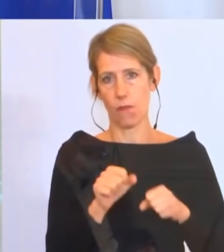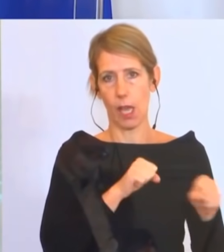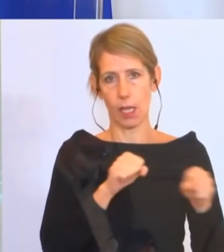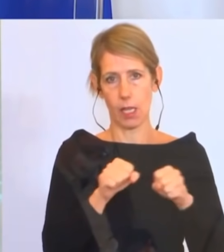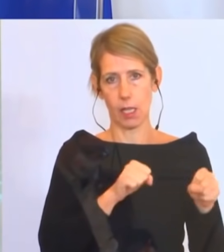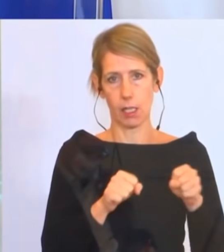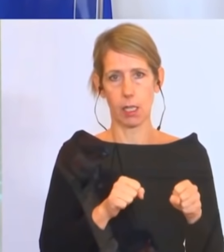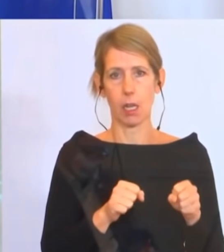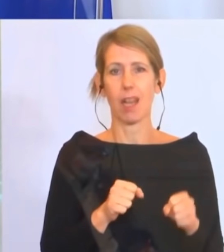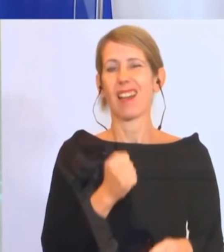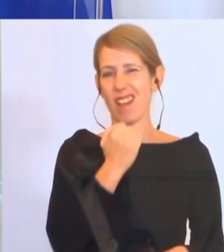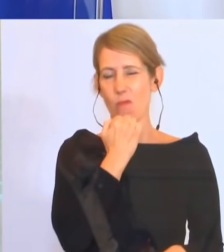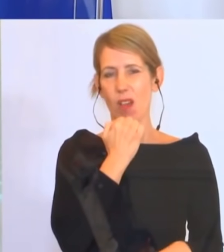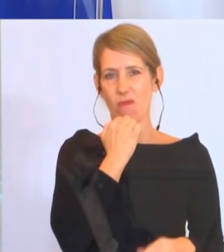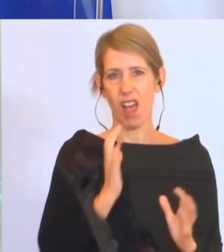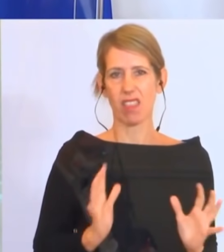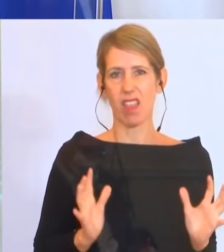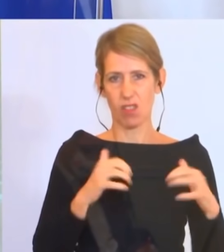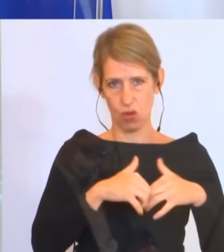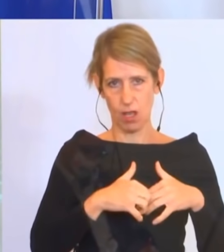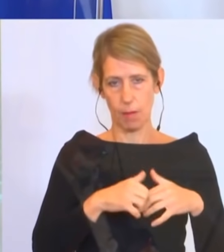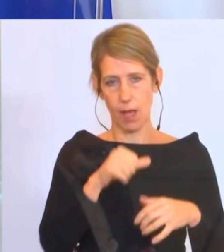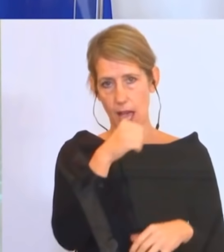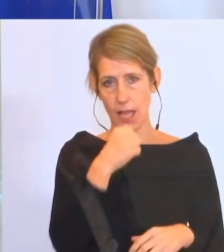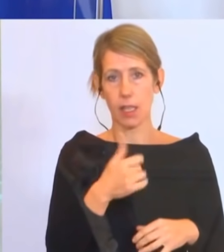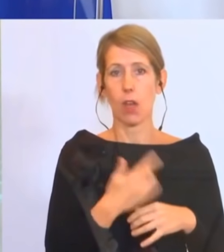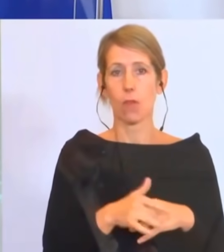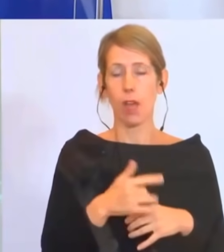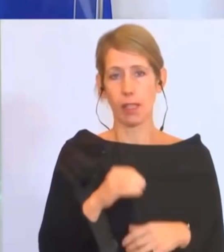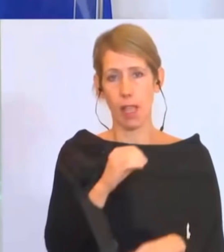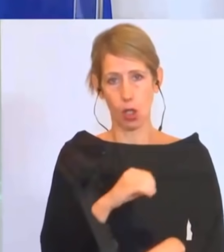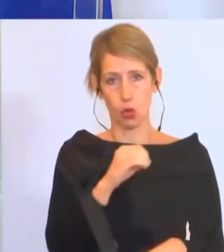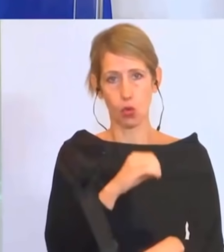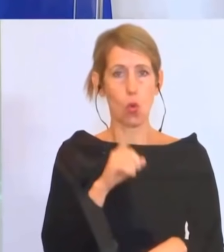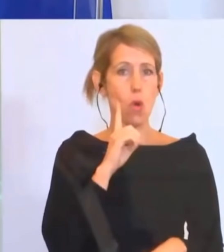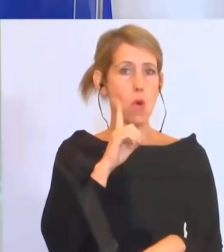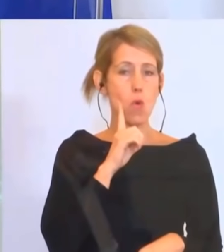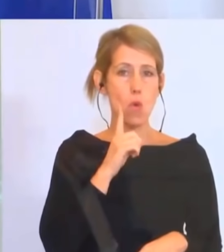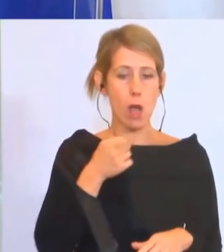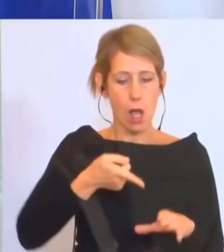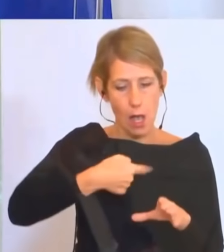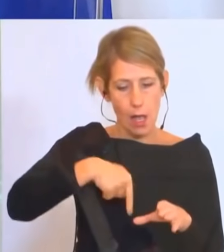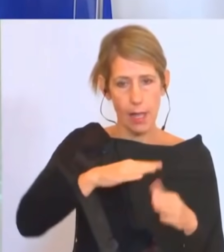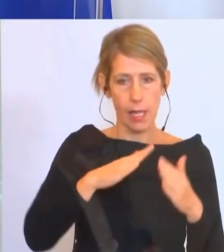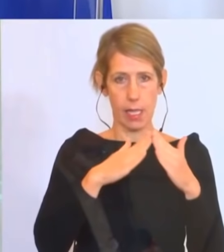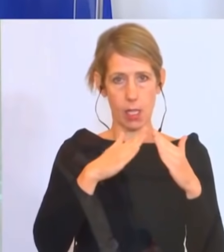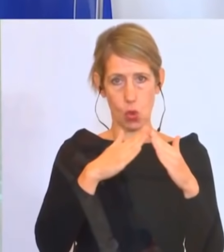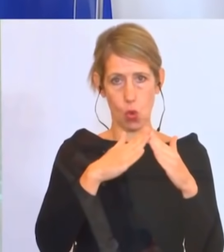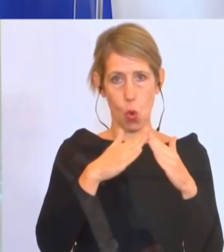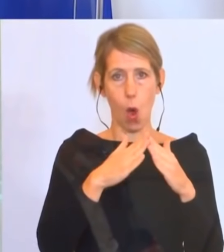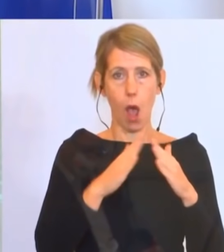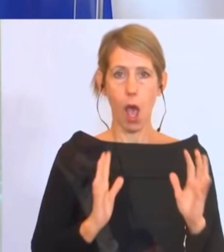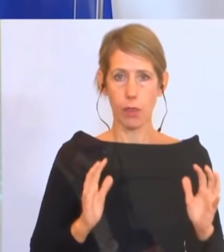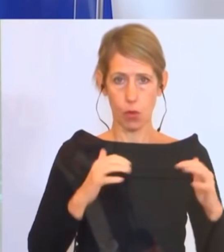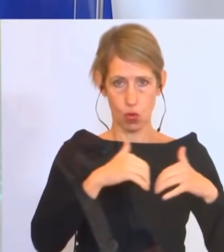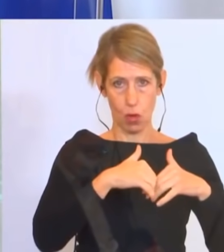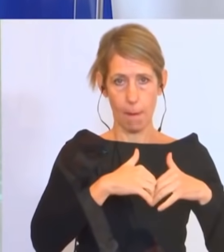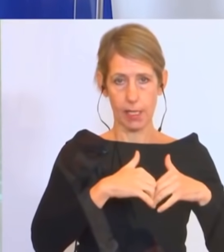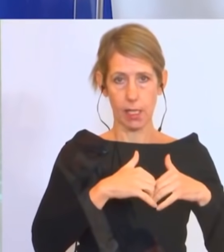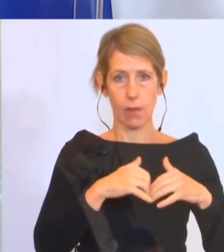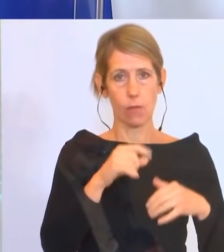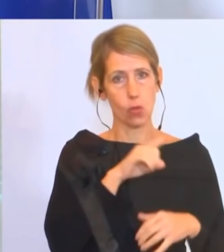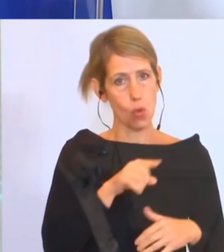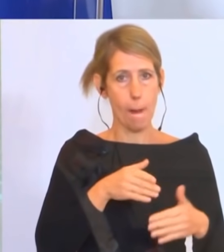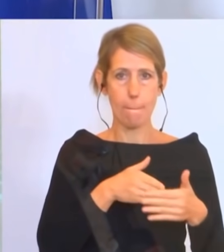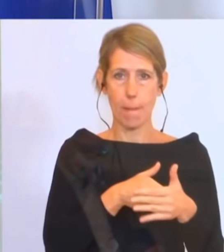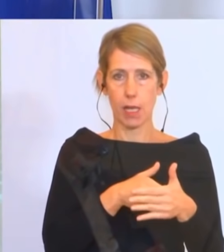privaten Zusammenkünften. Ab Freitag 0 Uhr werden Indoor-Zusammentreffen nur noch mit maximal